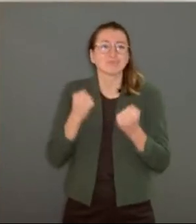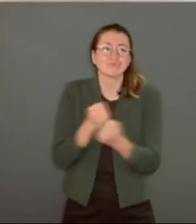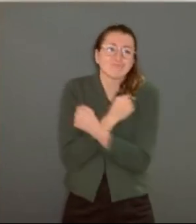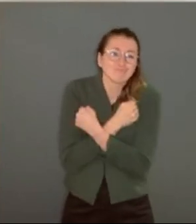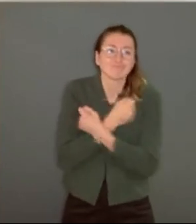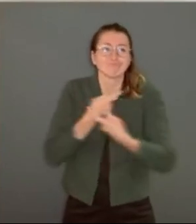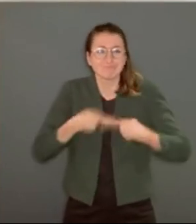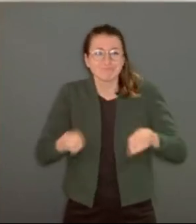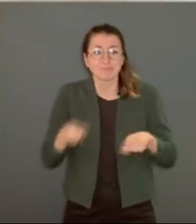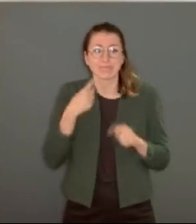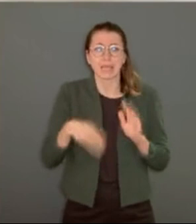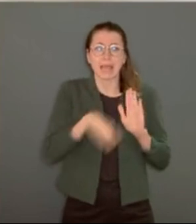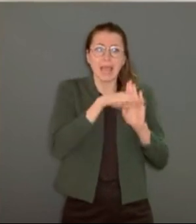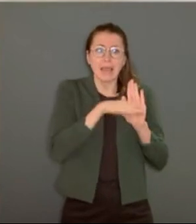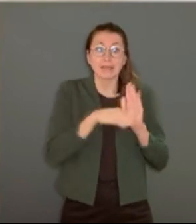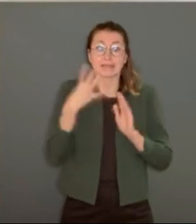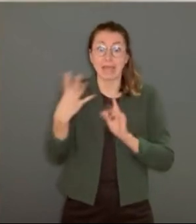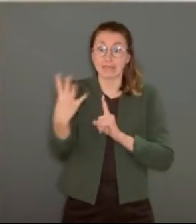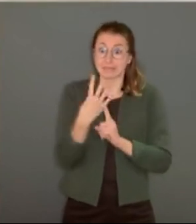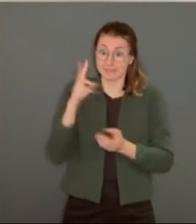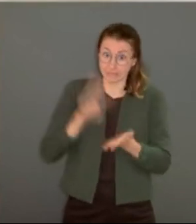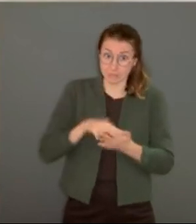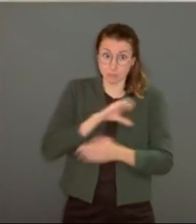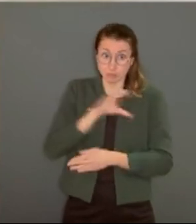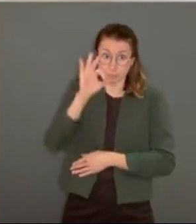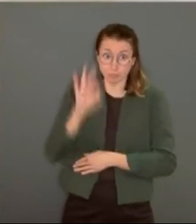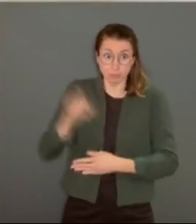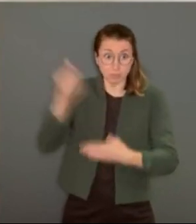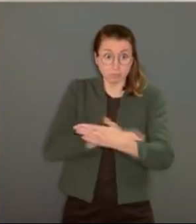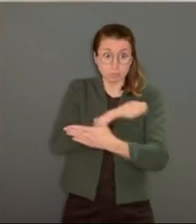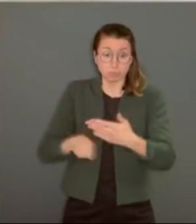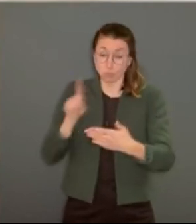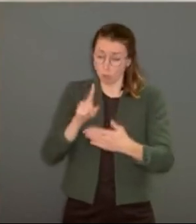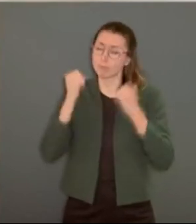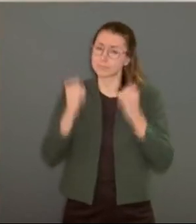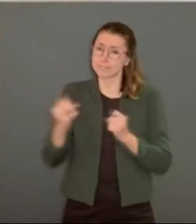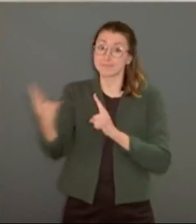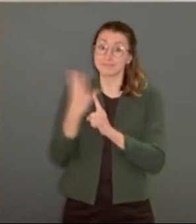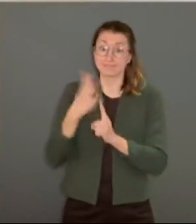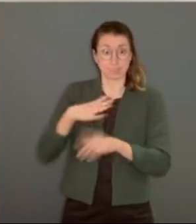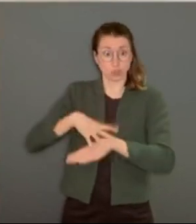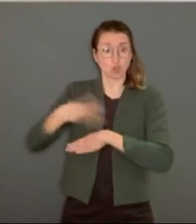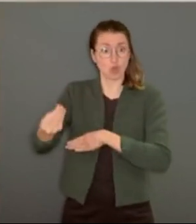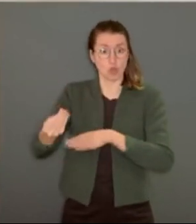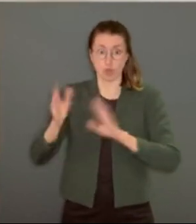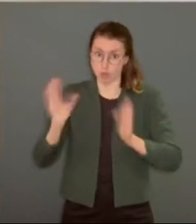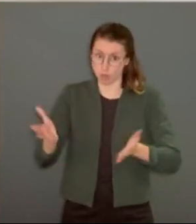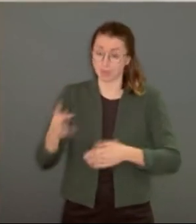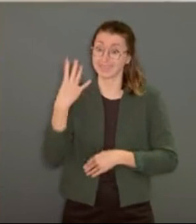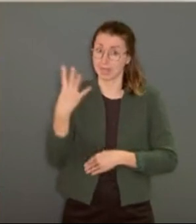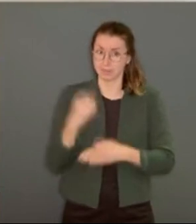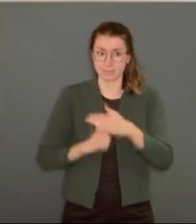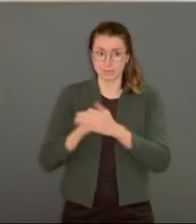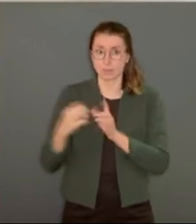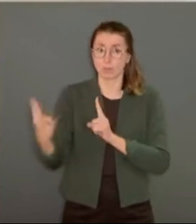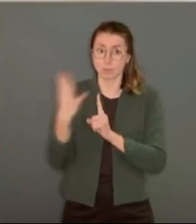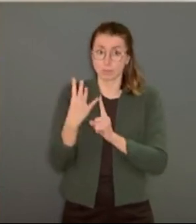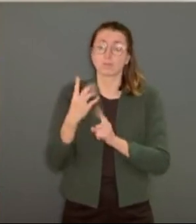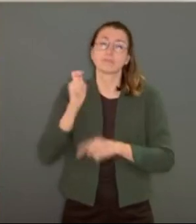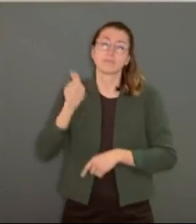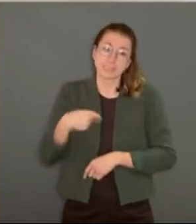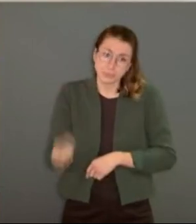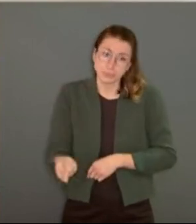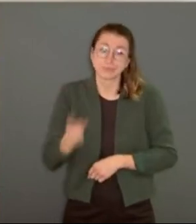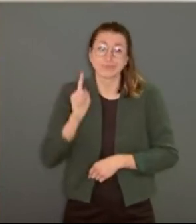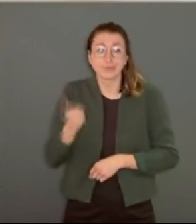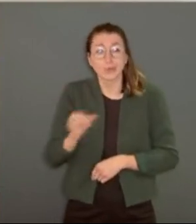l'extérieur. À l'extérieur, vous pouvez rencontrer jusqu'à 4 personnes, naturellement en tenant compte des règles de